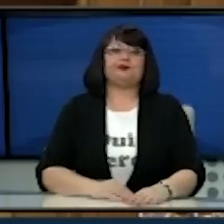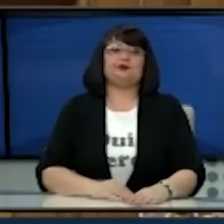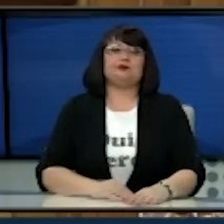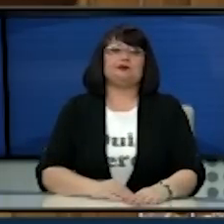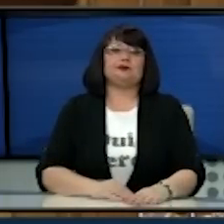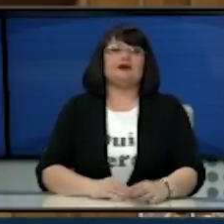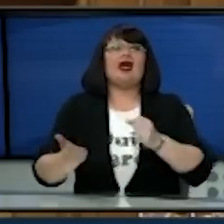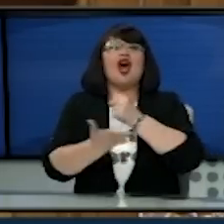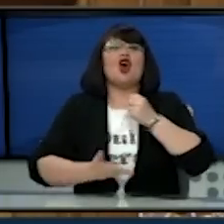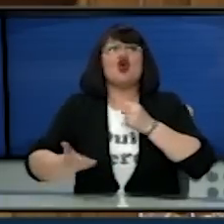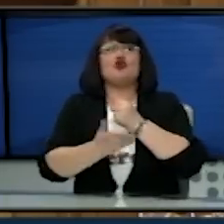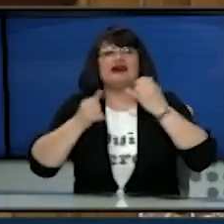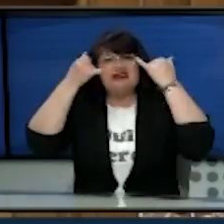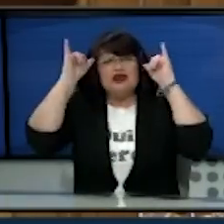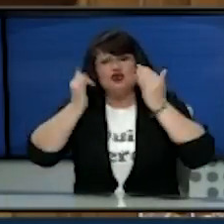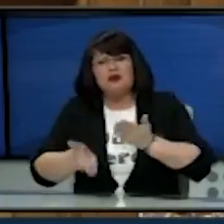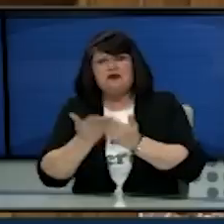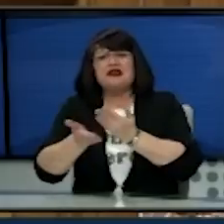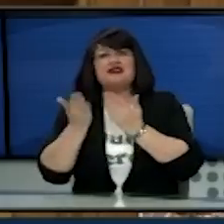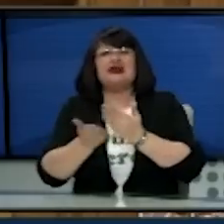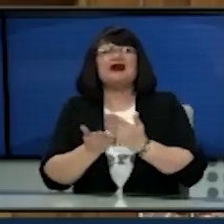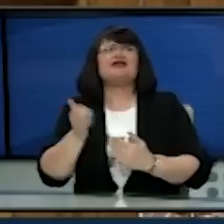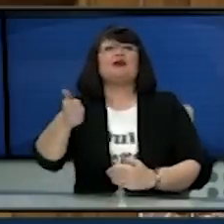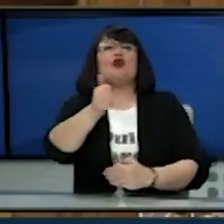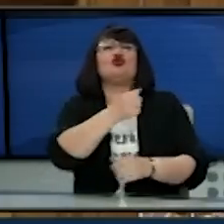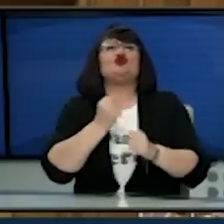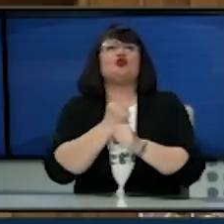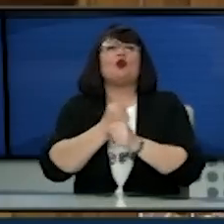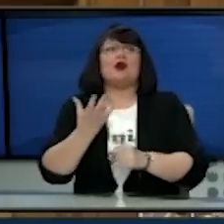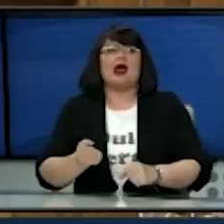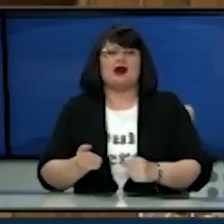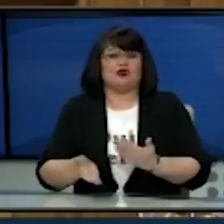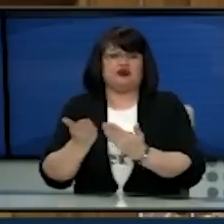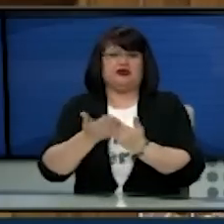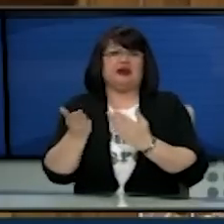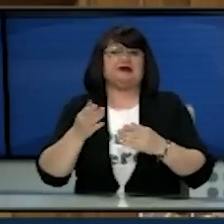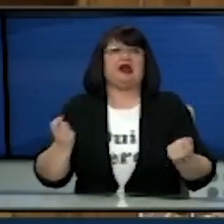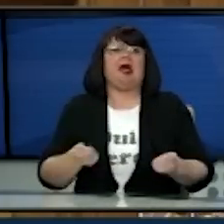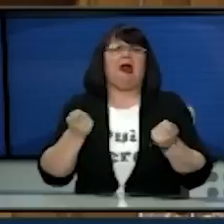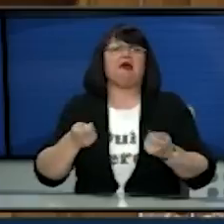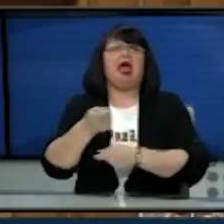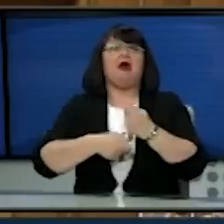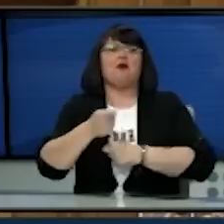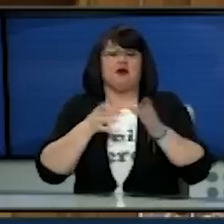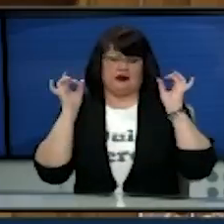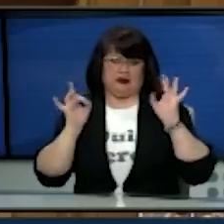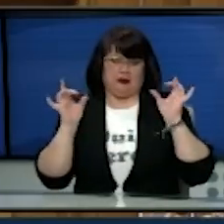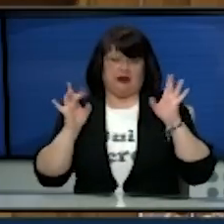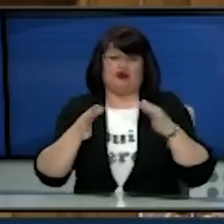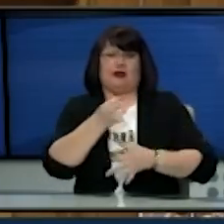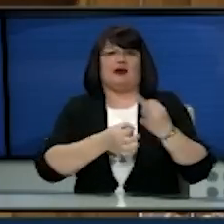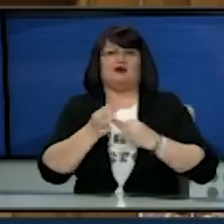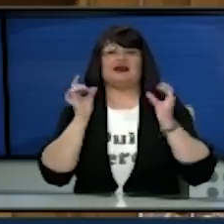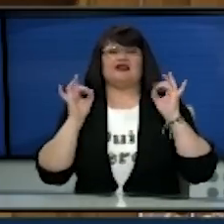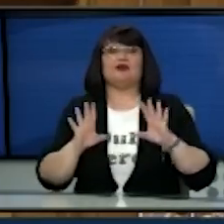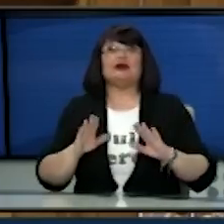των αγροτών, των κτηνοτρόφων, των αυτοαπασχολουμένων επαγγελματιών και εμπόρων ακούσαμε τίποτα. Δεν χωράνε κάτω